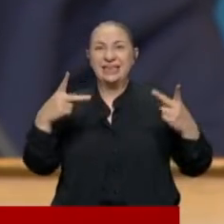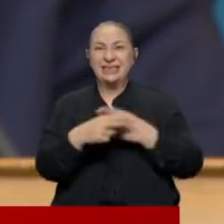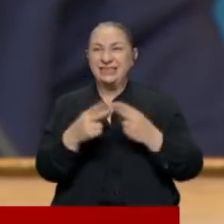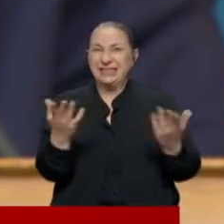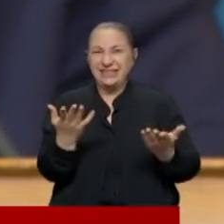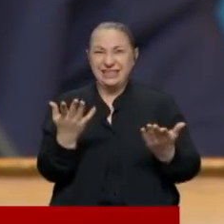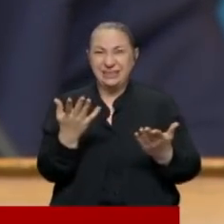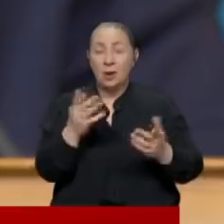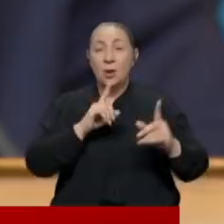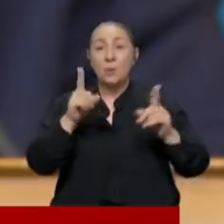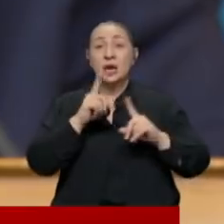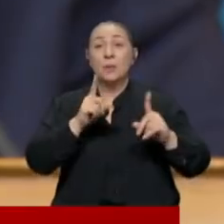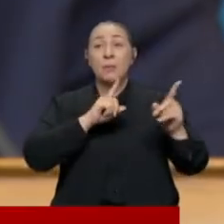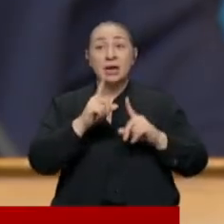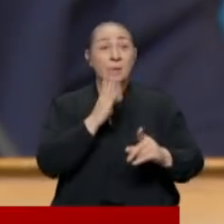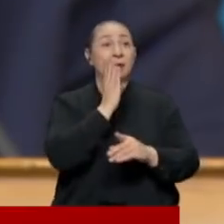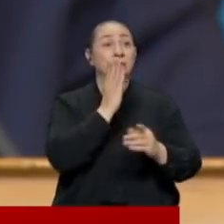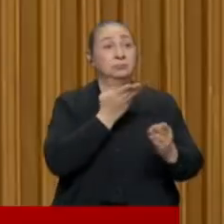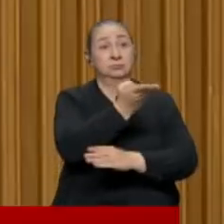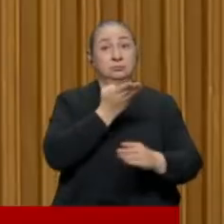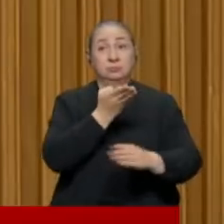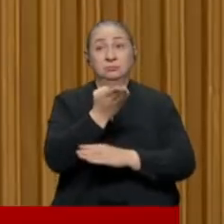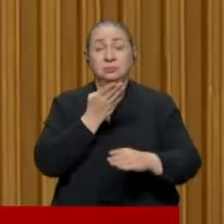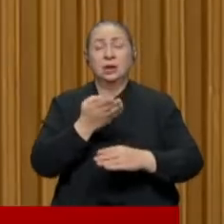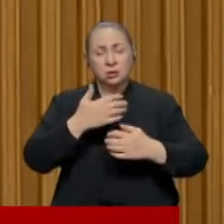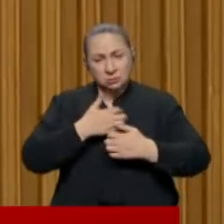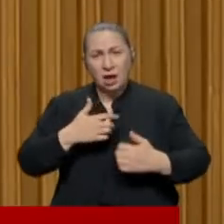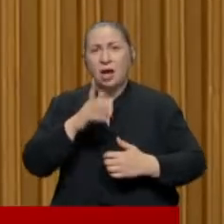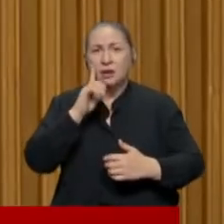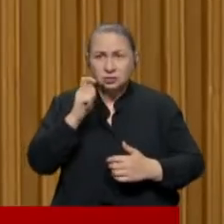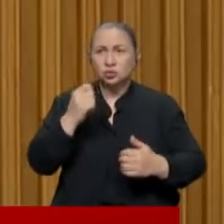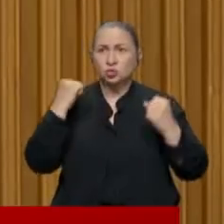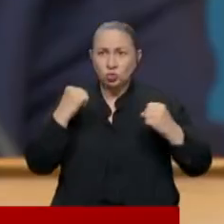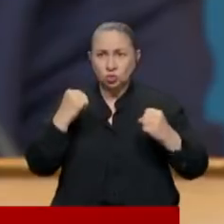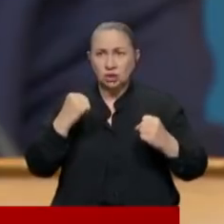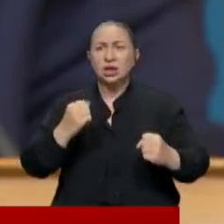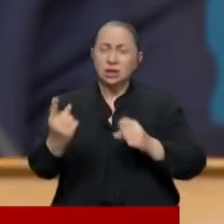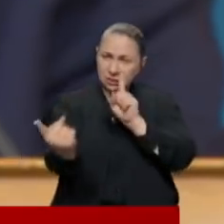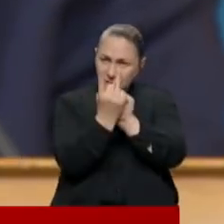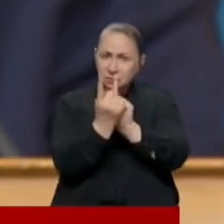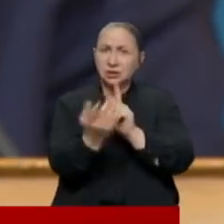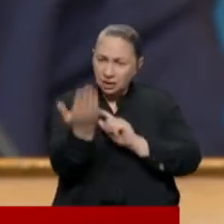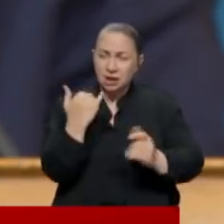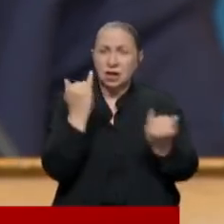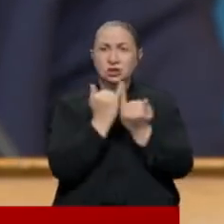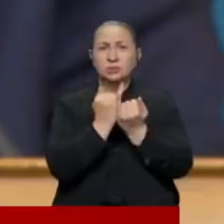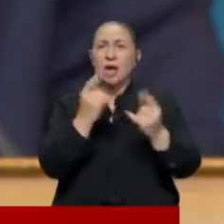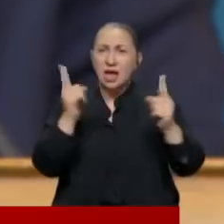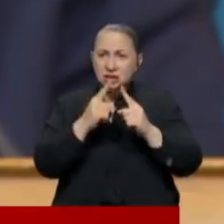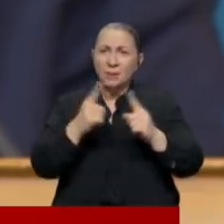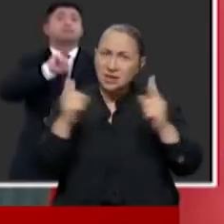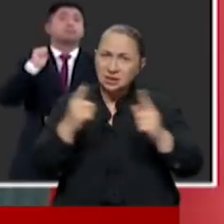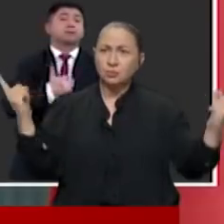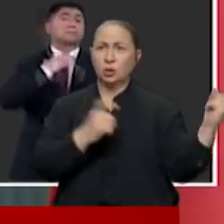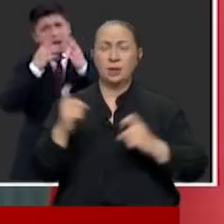keseriz ya mahkeme mahkeme dolaşıyorsun Yiğit sen Erkeksen güçlüysen çık karşıma kardeşi hesapta